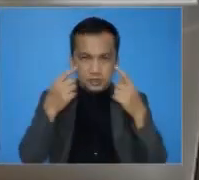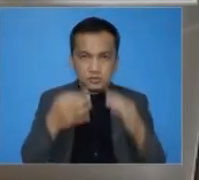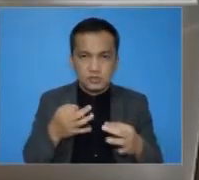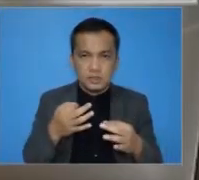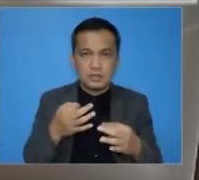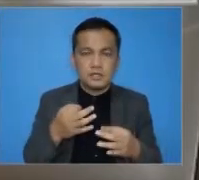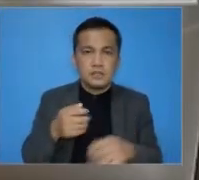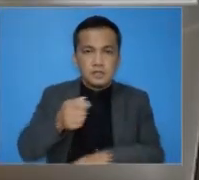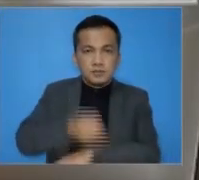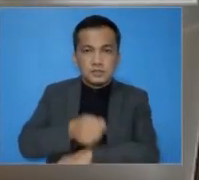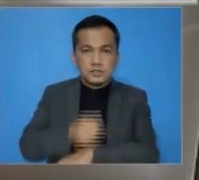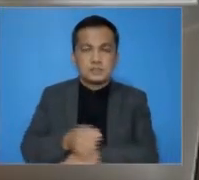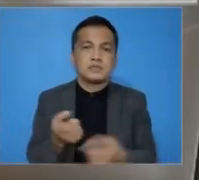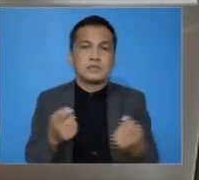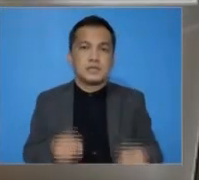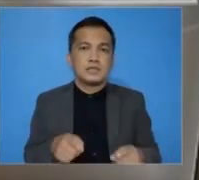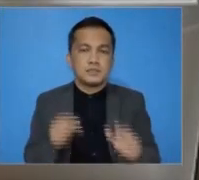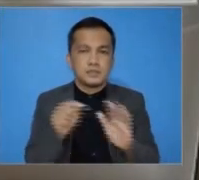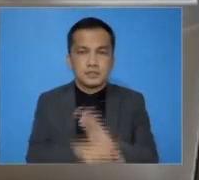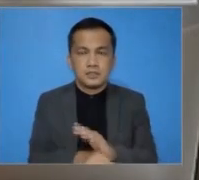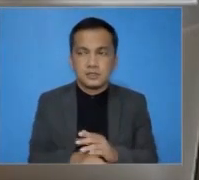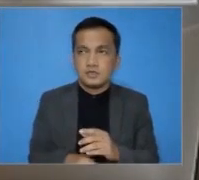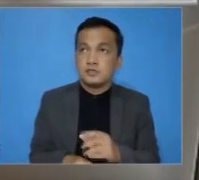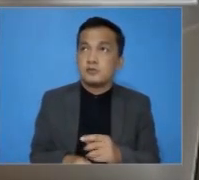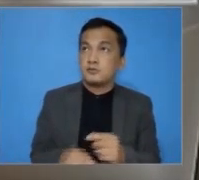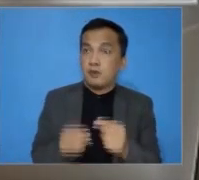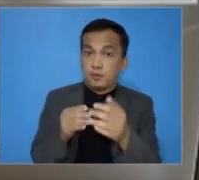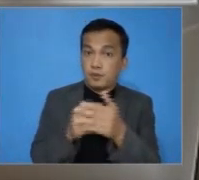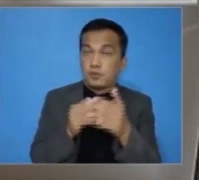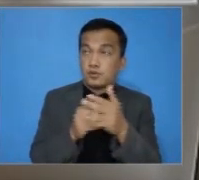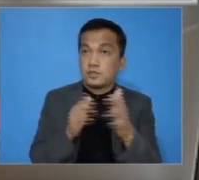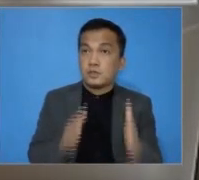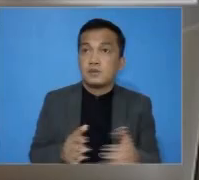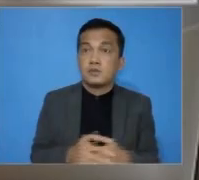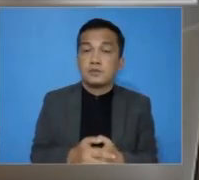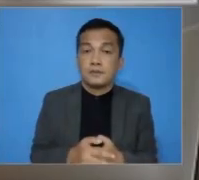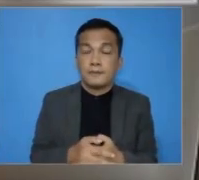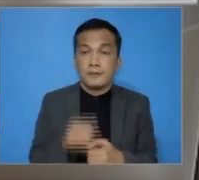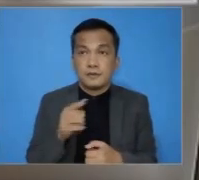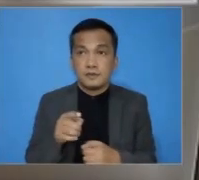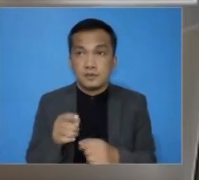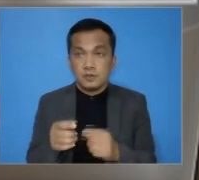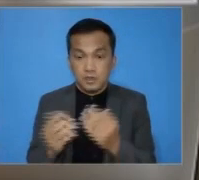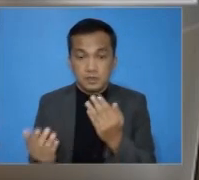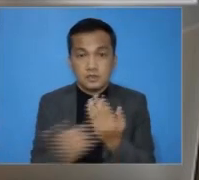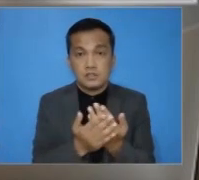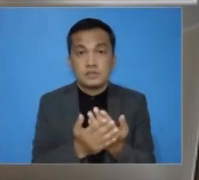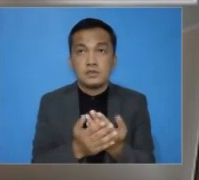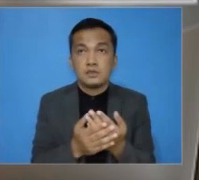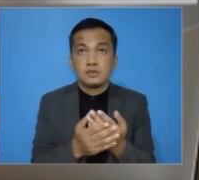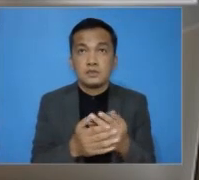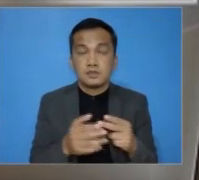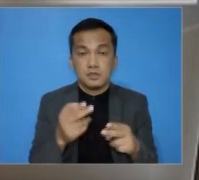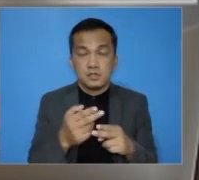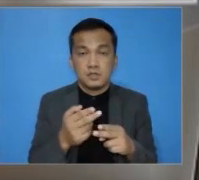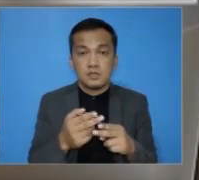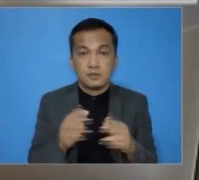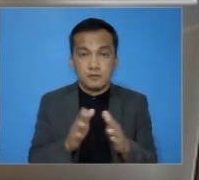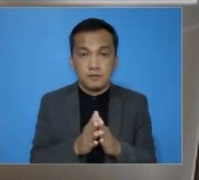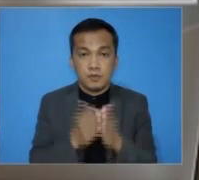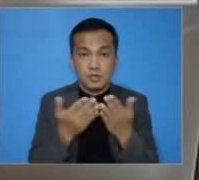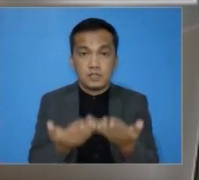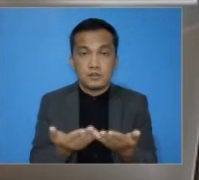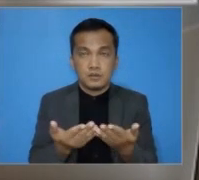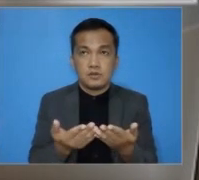nga ni prosecutor is, ang naka-attach lang kasi doon sa folder namin is yung